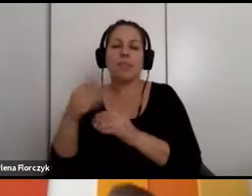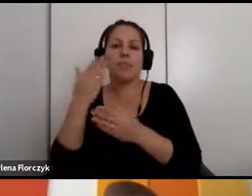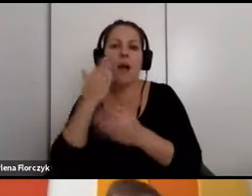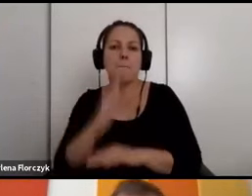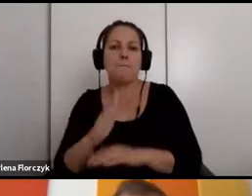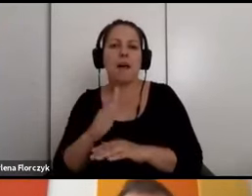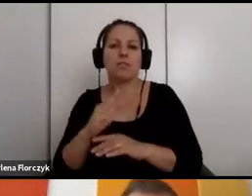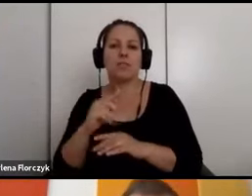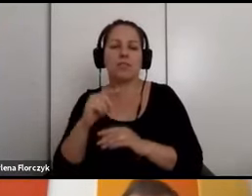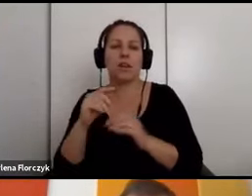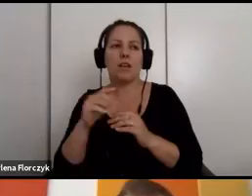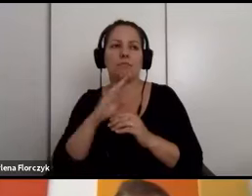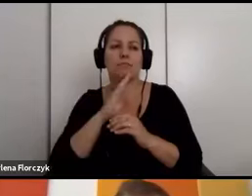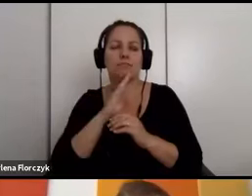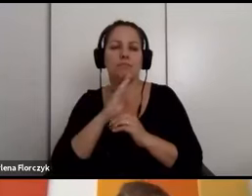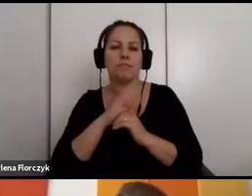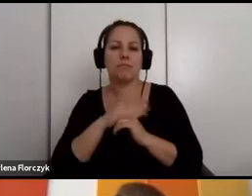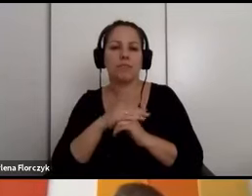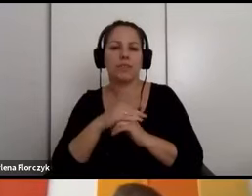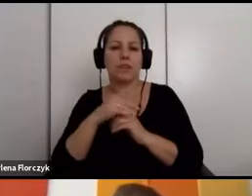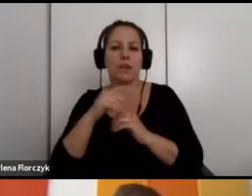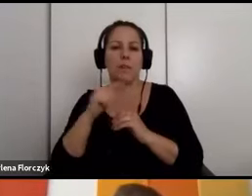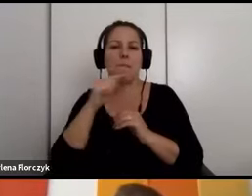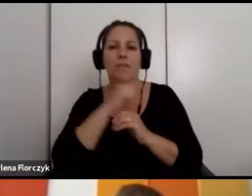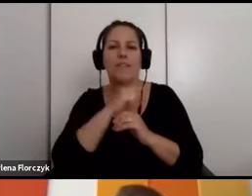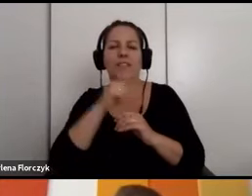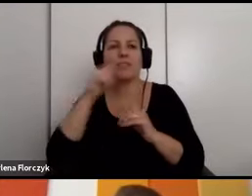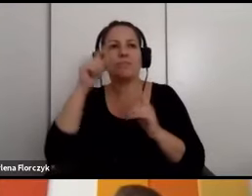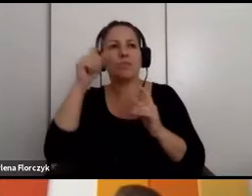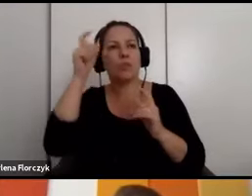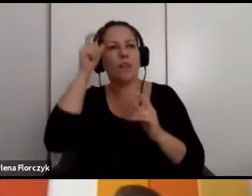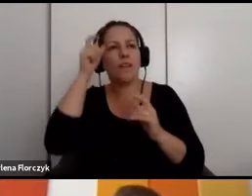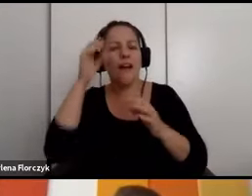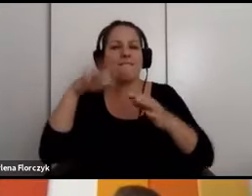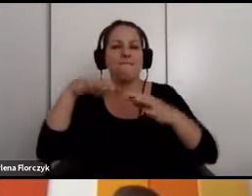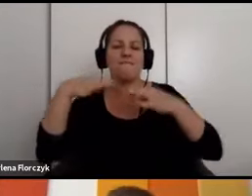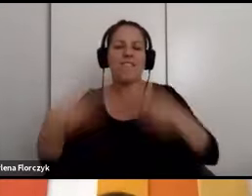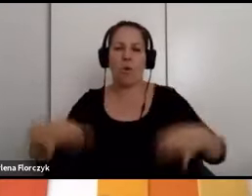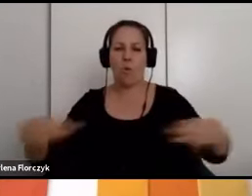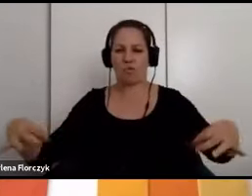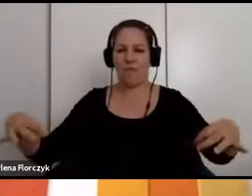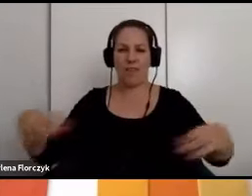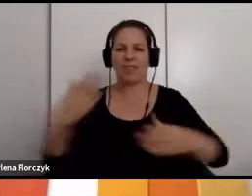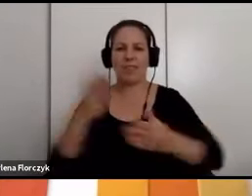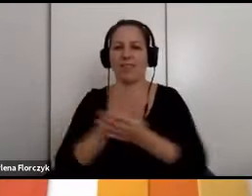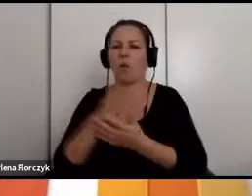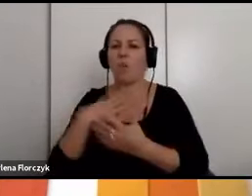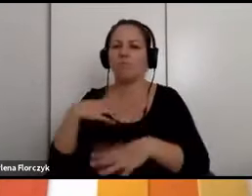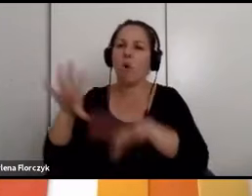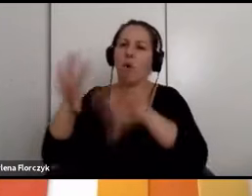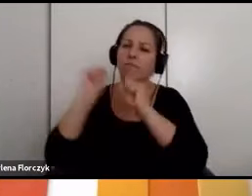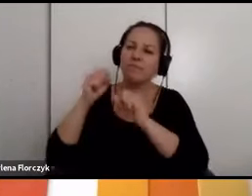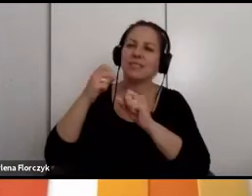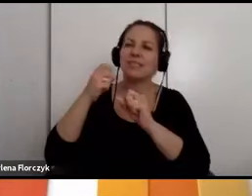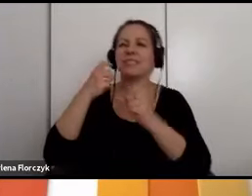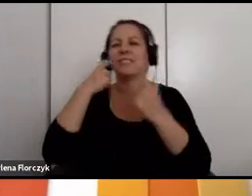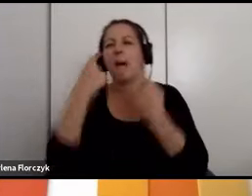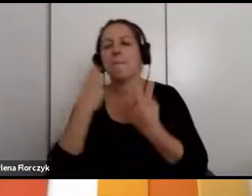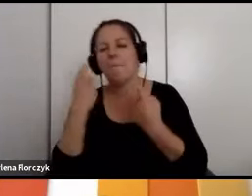potrafi człowieka wyluzować w pewnym sensie. I nie chodzi tu o odbiór na przykład zabawnych sztuk